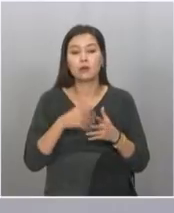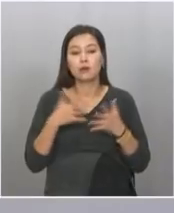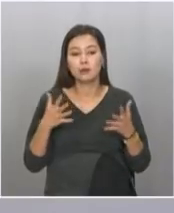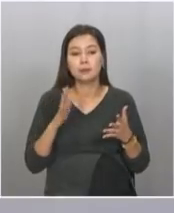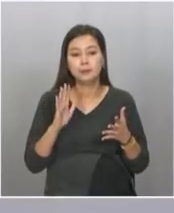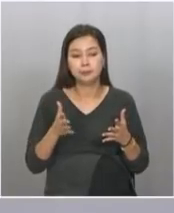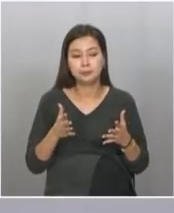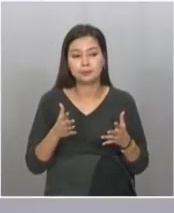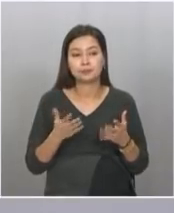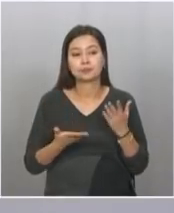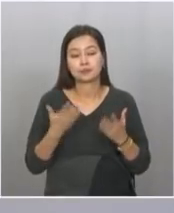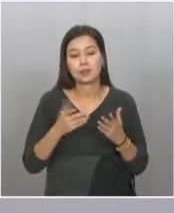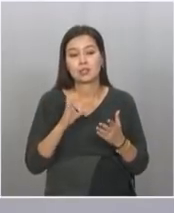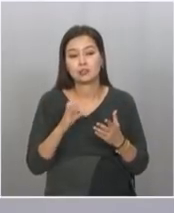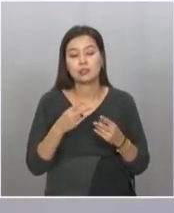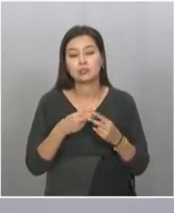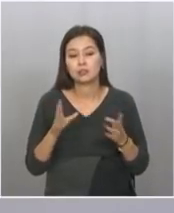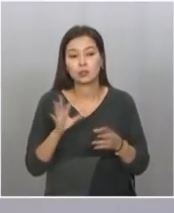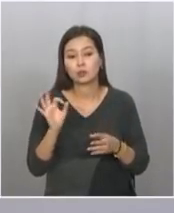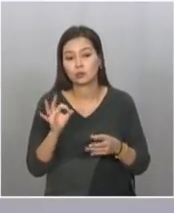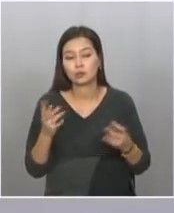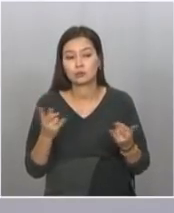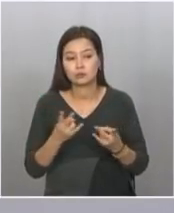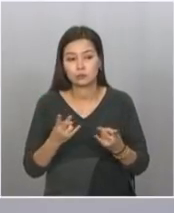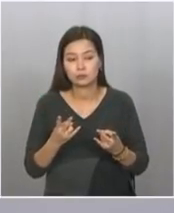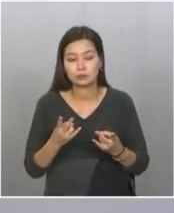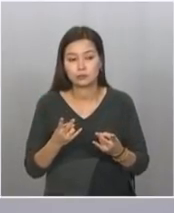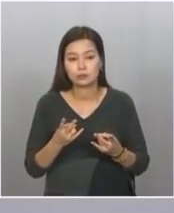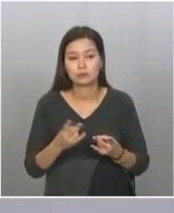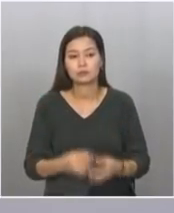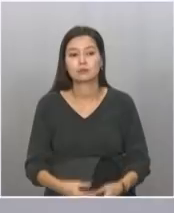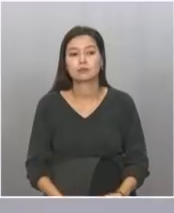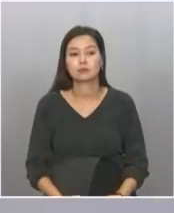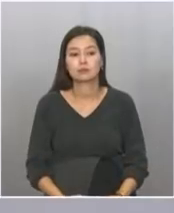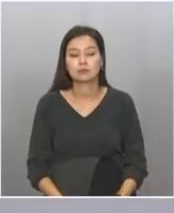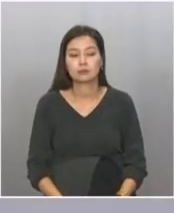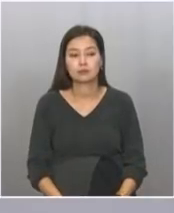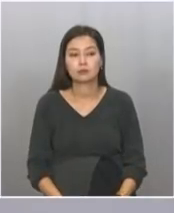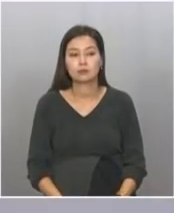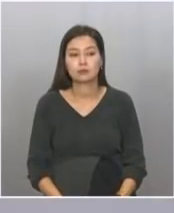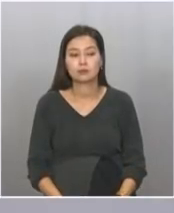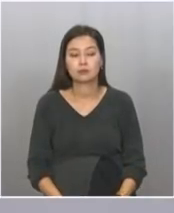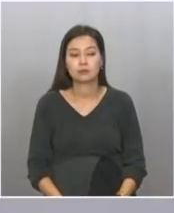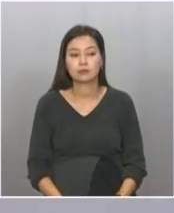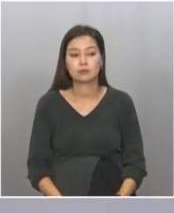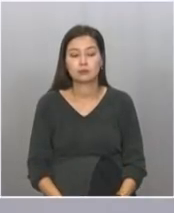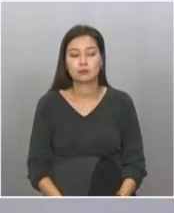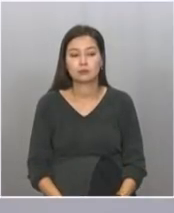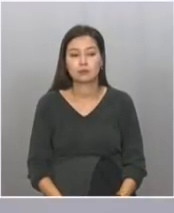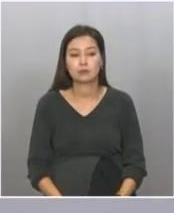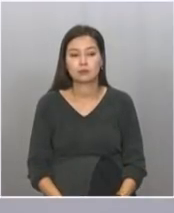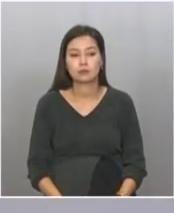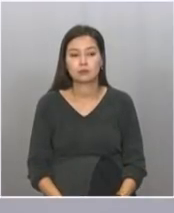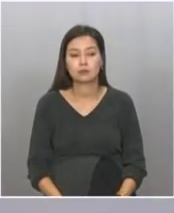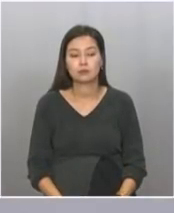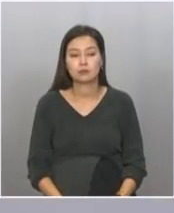шығады. Ал егер де балалар, мысалы бізде A B-дан кіші болып қалса, онда біз кіші саннан үлкен санды